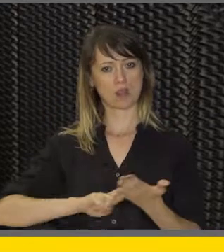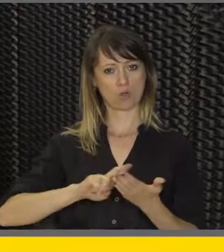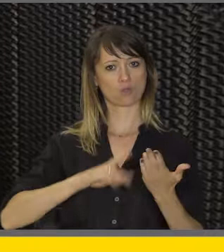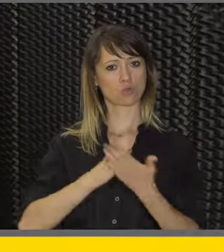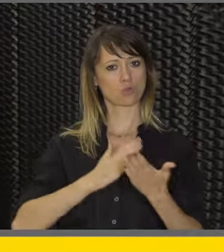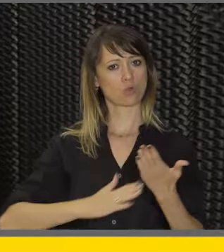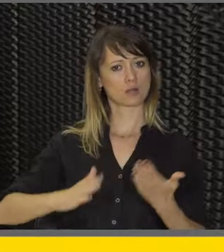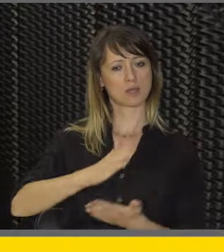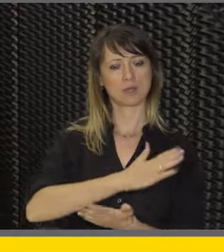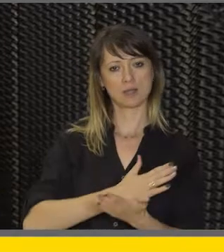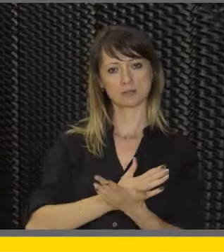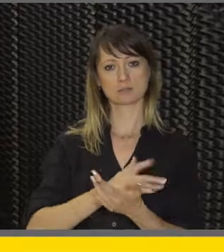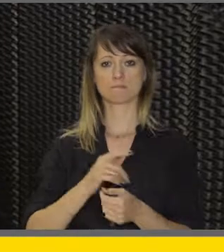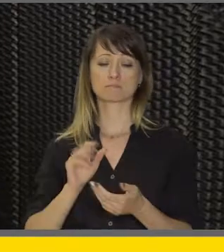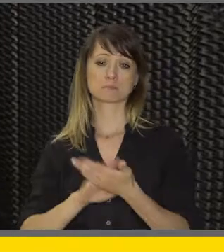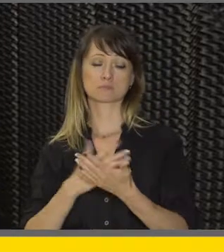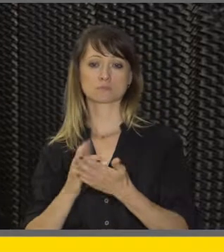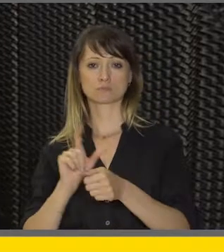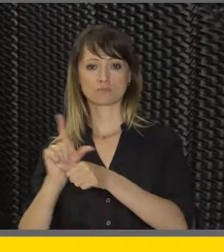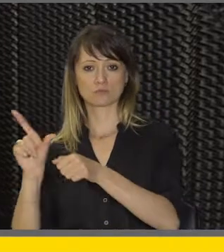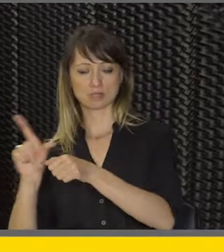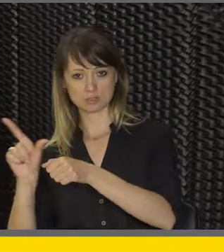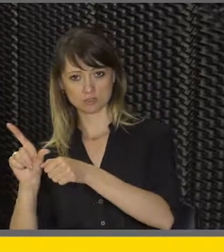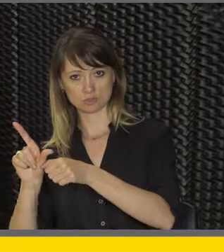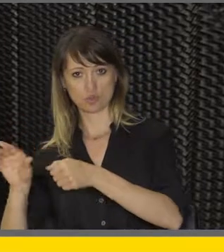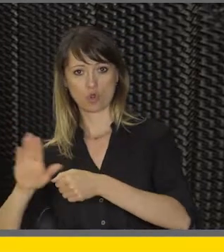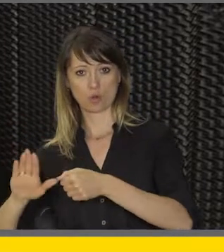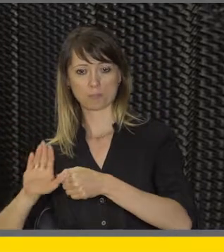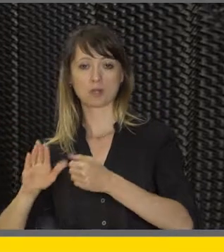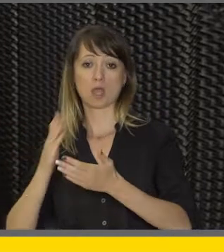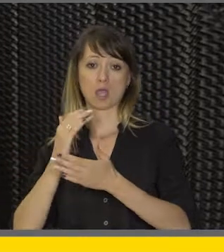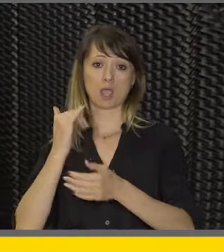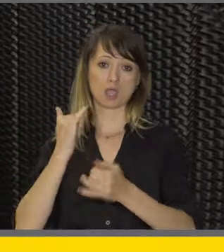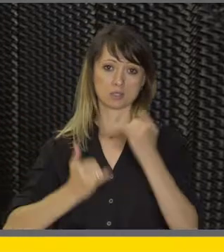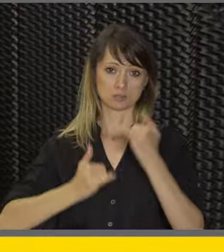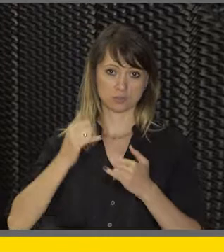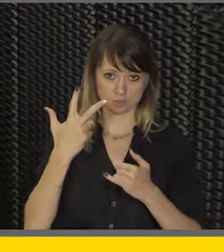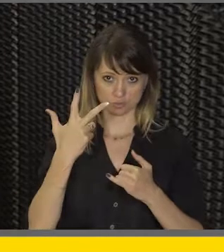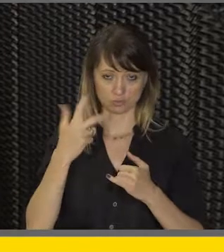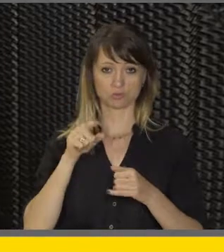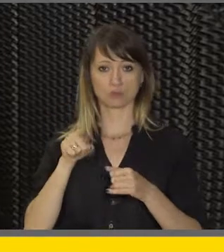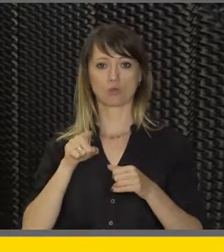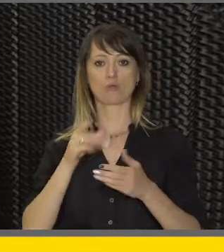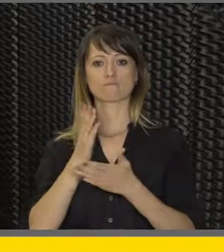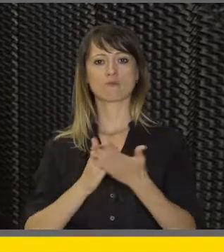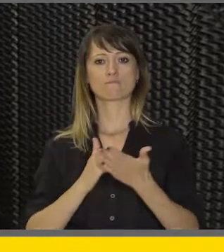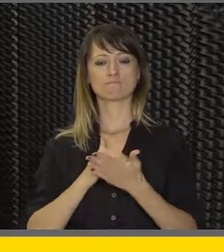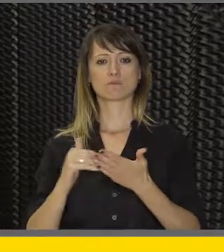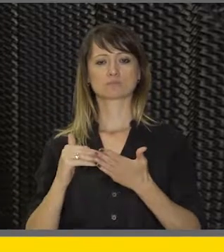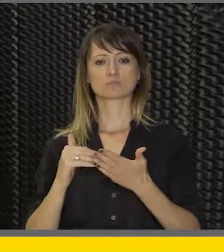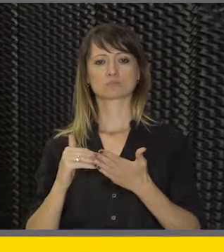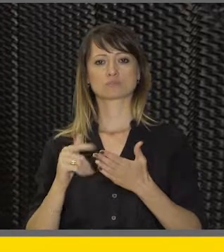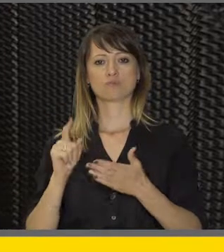wiem, 12 patentów w danym obszarze, jeżeli były 3 przyznane, to uznawaliśmy, że województwo śląskie zajmuje jakąś średnią, nazwijmy to,